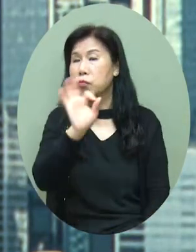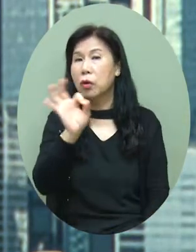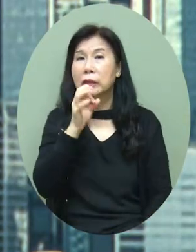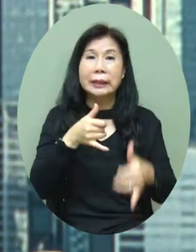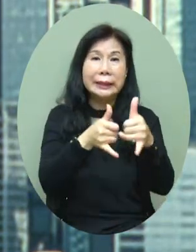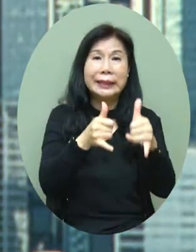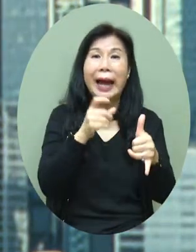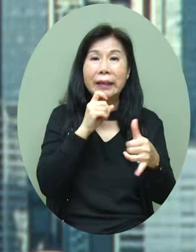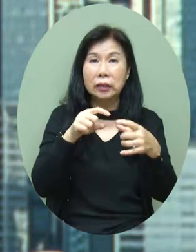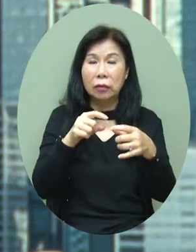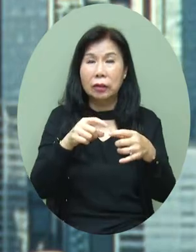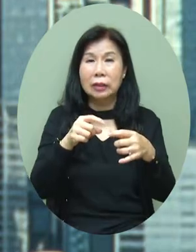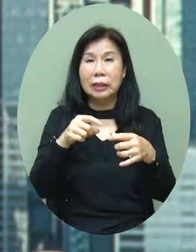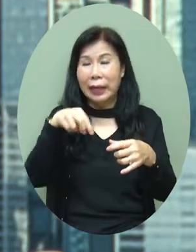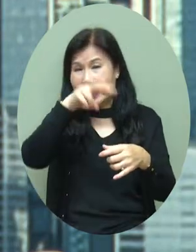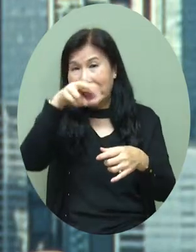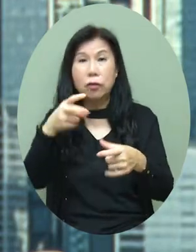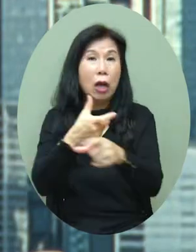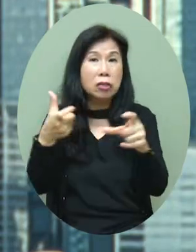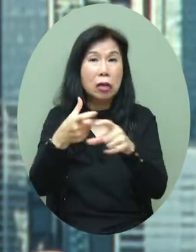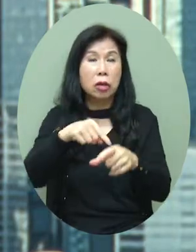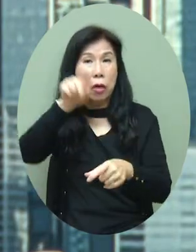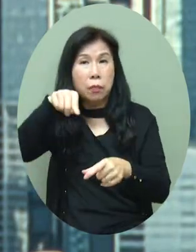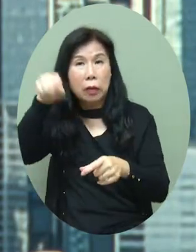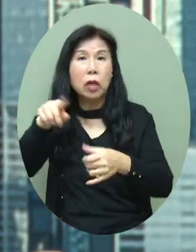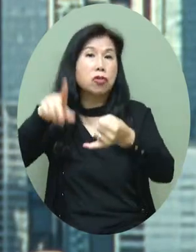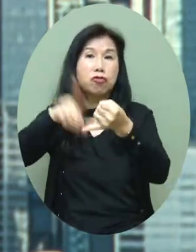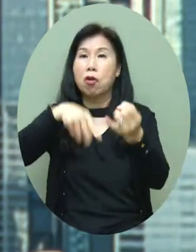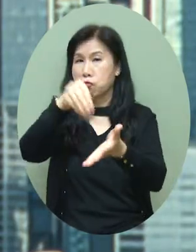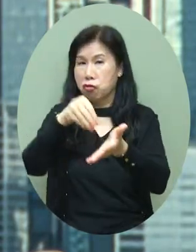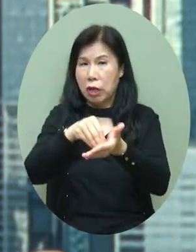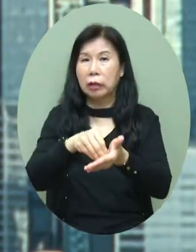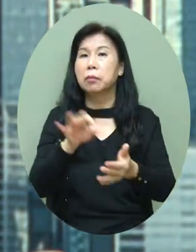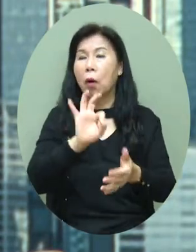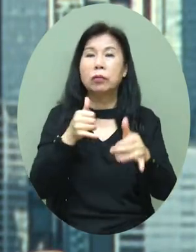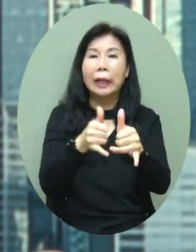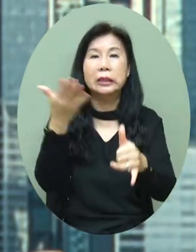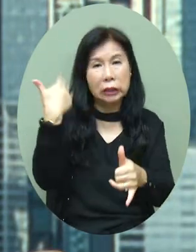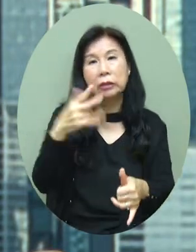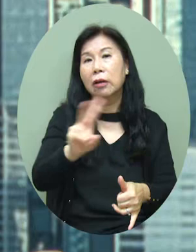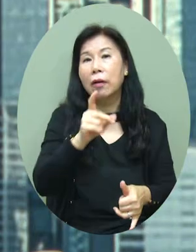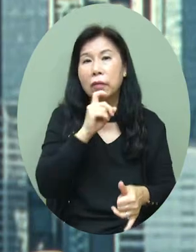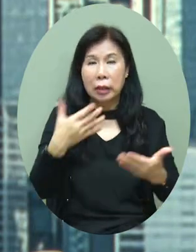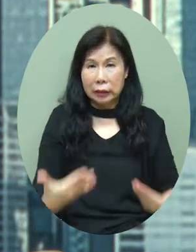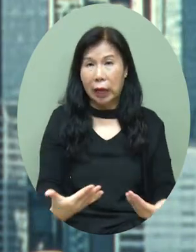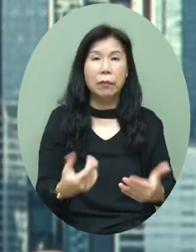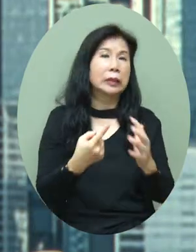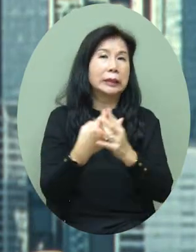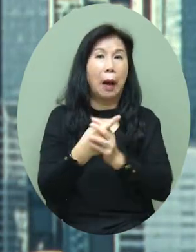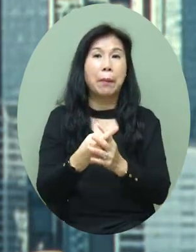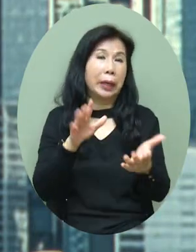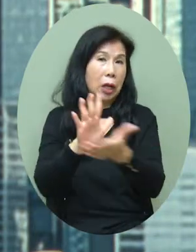跟隨到呢一個薪酬趨勢淨指標呢去做嗰個最後嘅決定嘅。咁今年呢，亦都係一個比較特別嘅年份